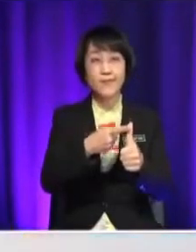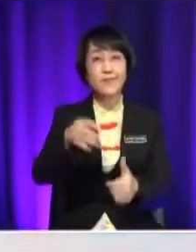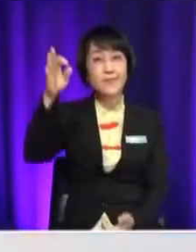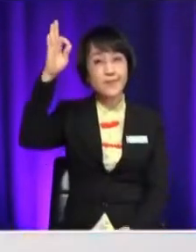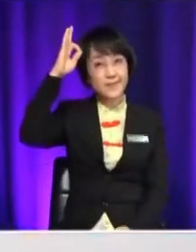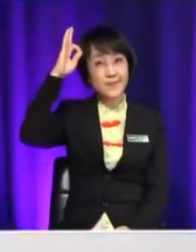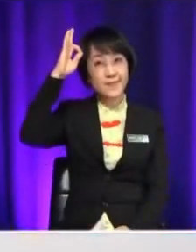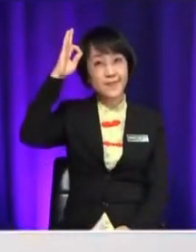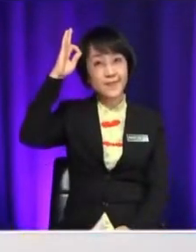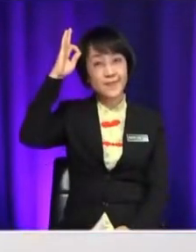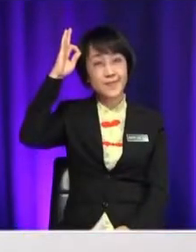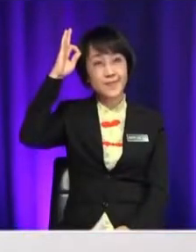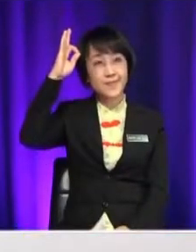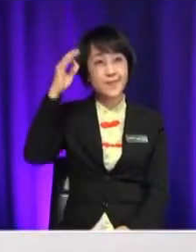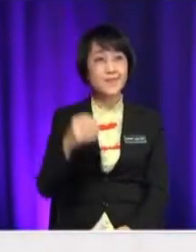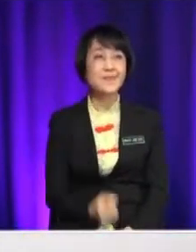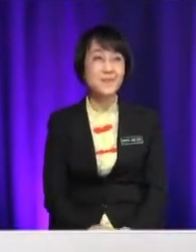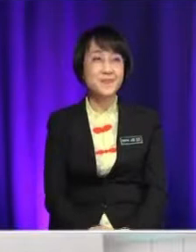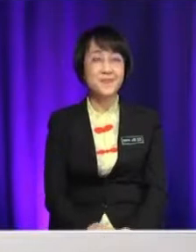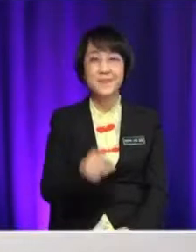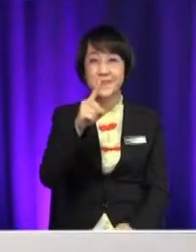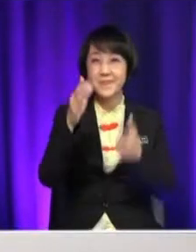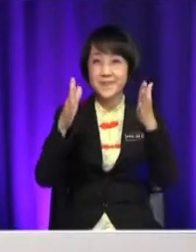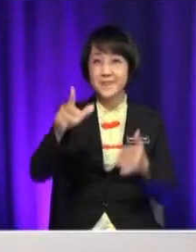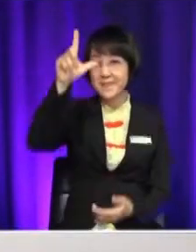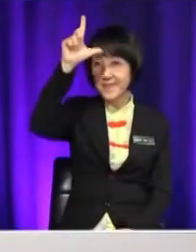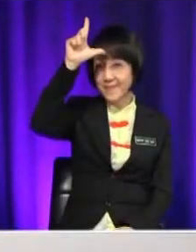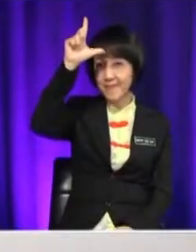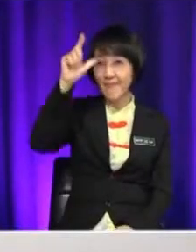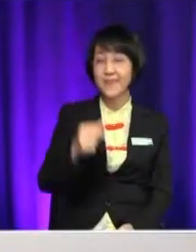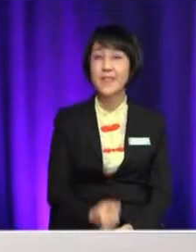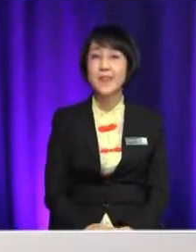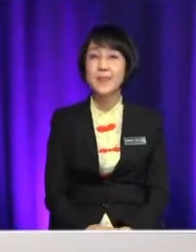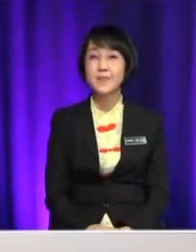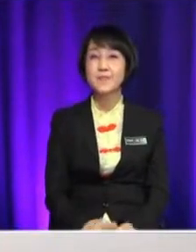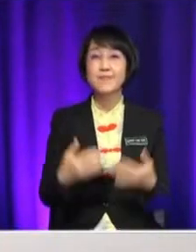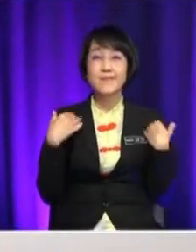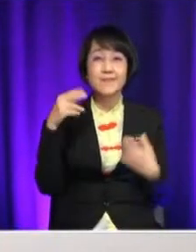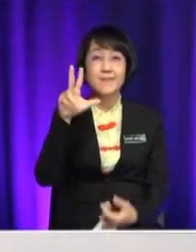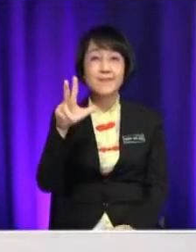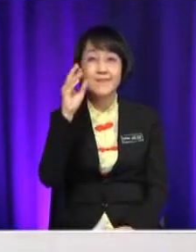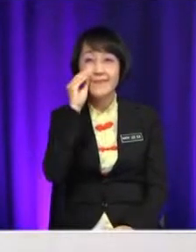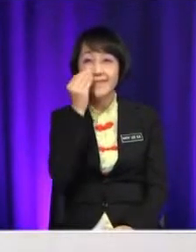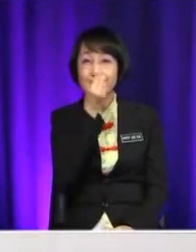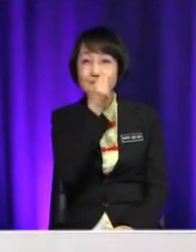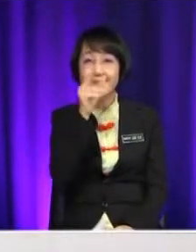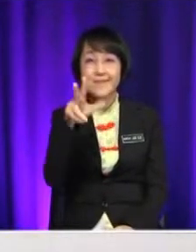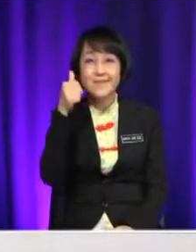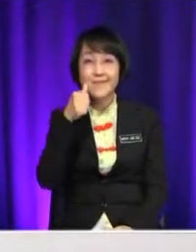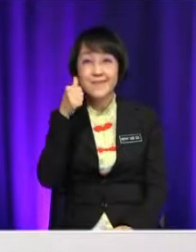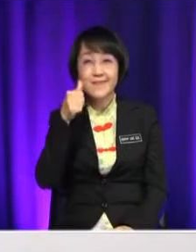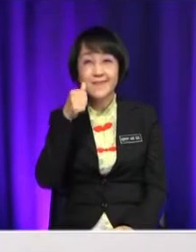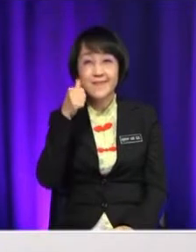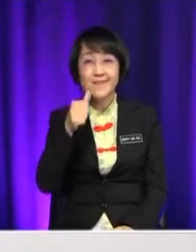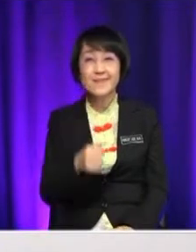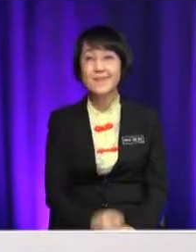Faizrin. Seekor kumbang sahaja hari ini Mira. Okey, seterusnya kita ada 3 bunga di sampingnya iaitu